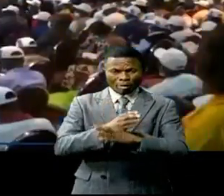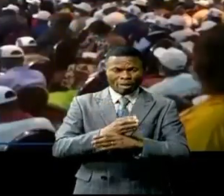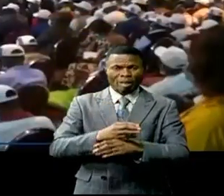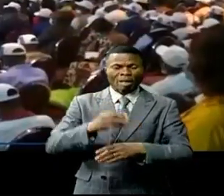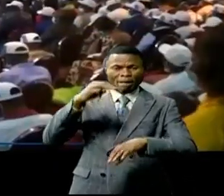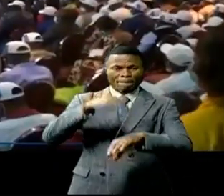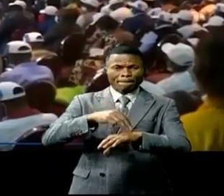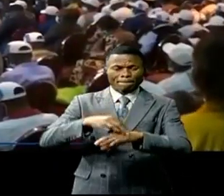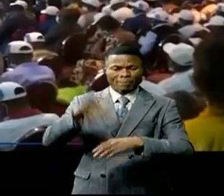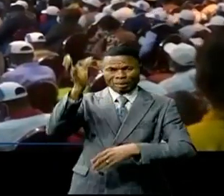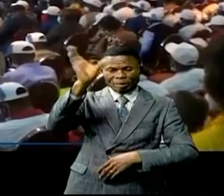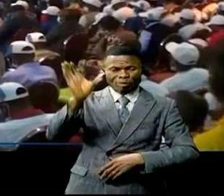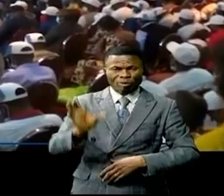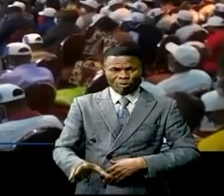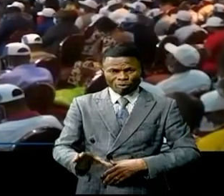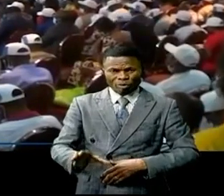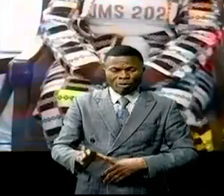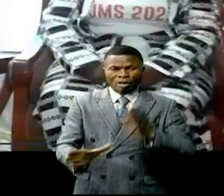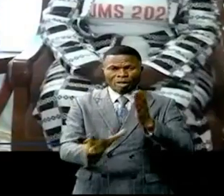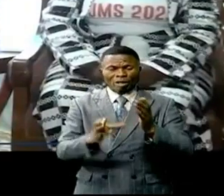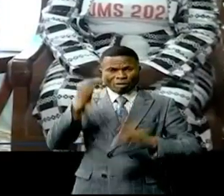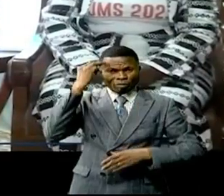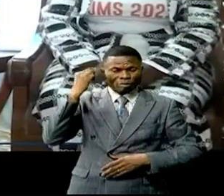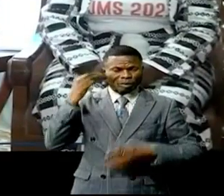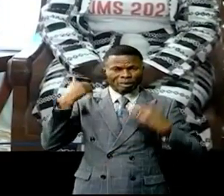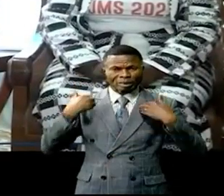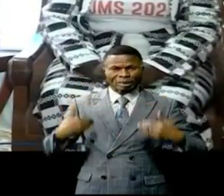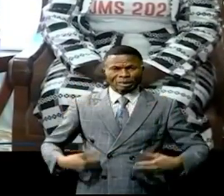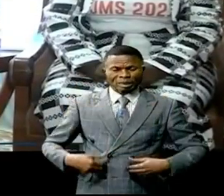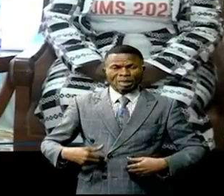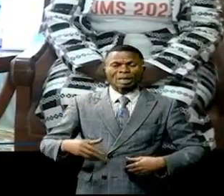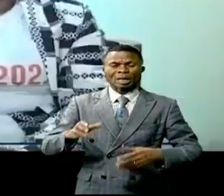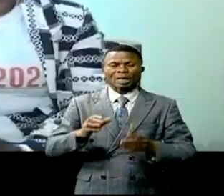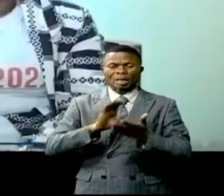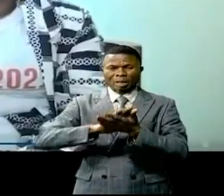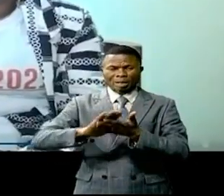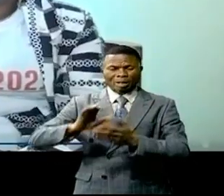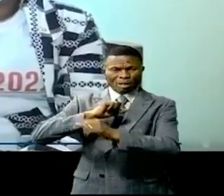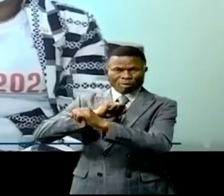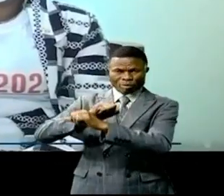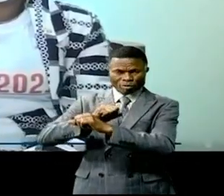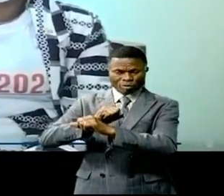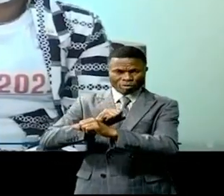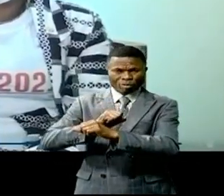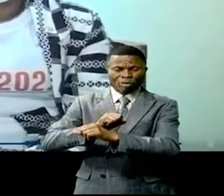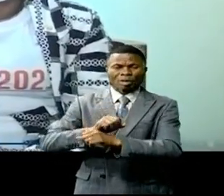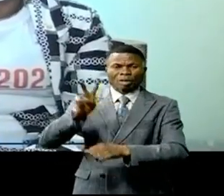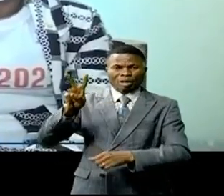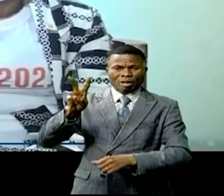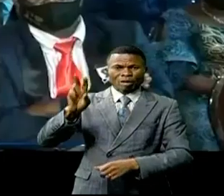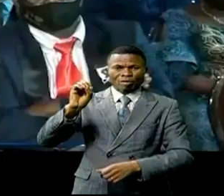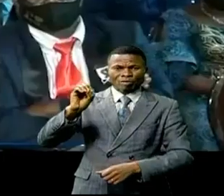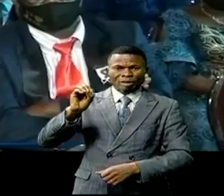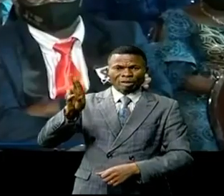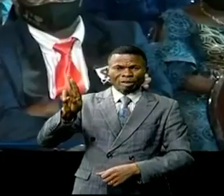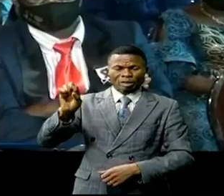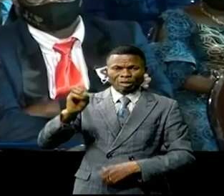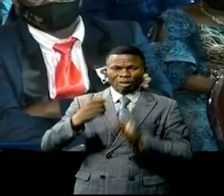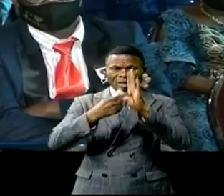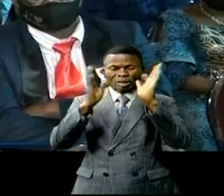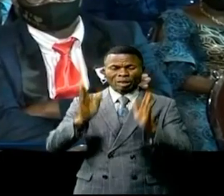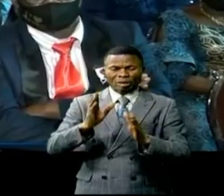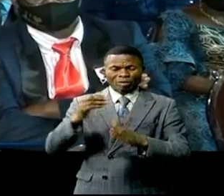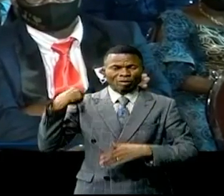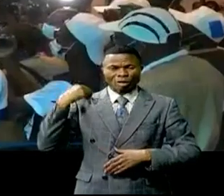le Congo central, par la vice-ministre de la Santé publique, Hygiène et Prévention, Véronique Ilumbankulu, représentant le gouvernement